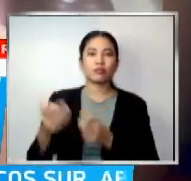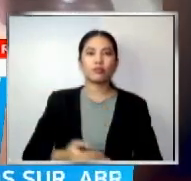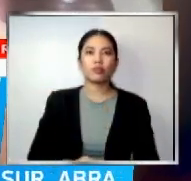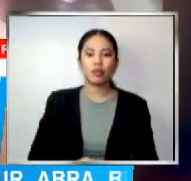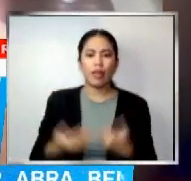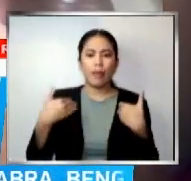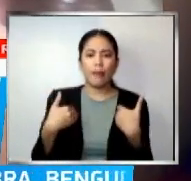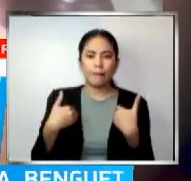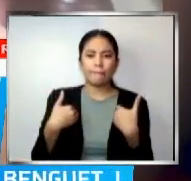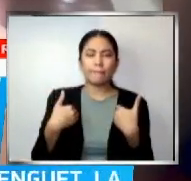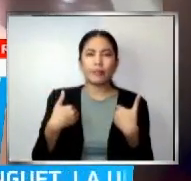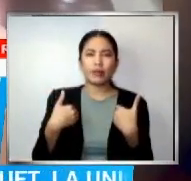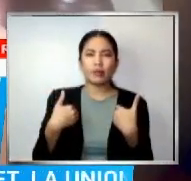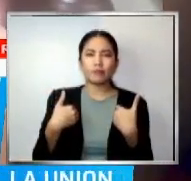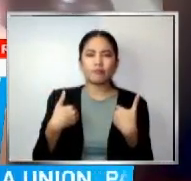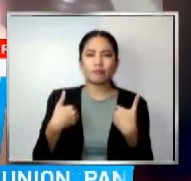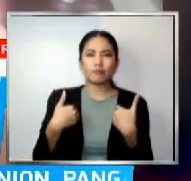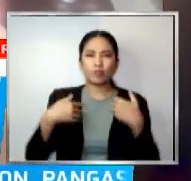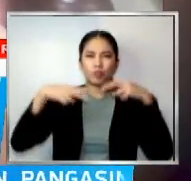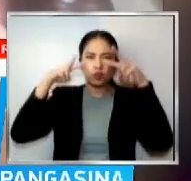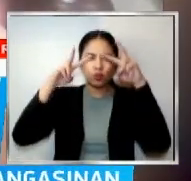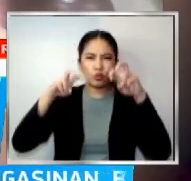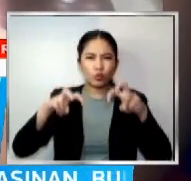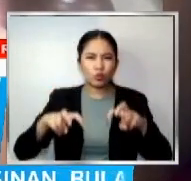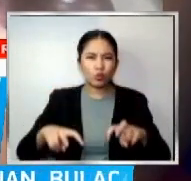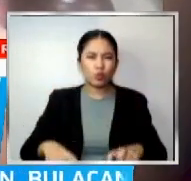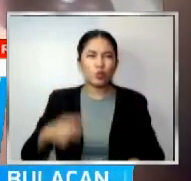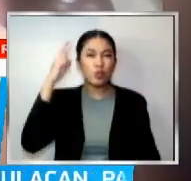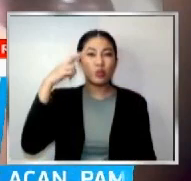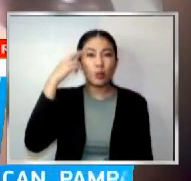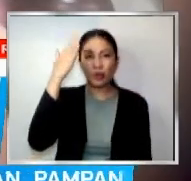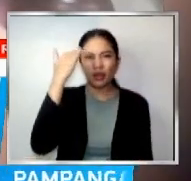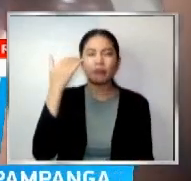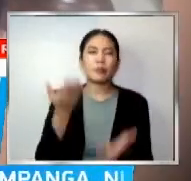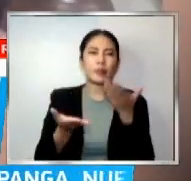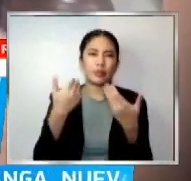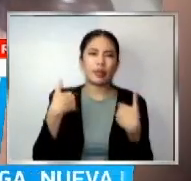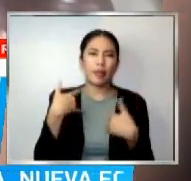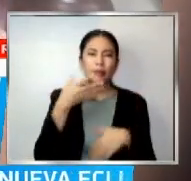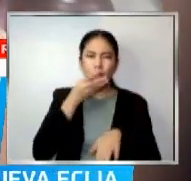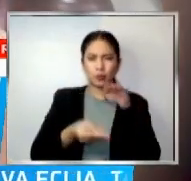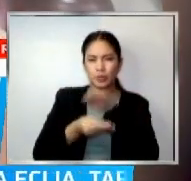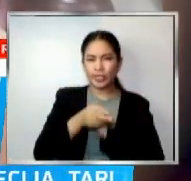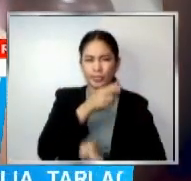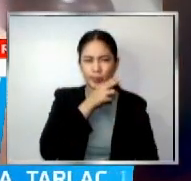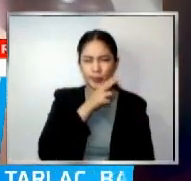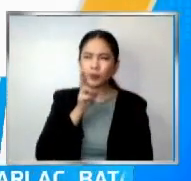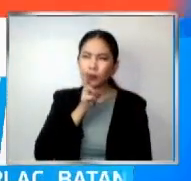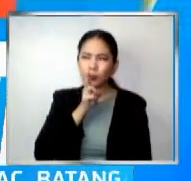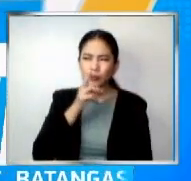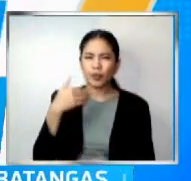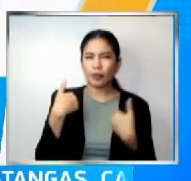talon. Mukhang may korupsyon at kahinahinalang galawan sa iba't ibang sulok ng ating mga